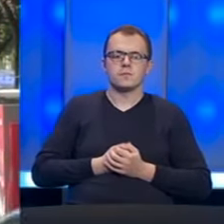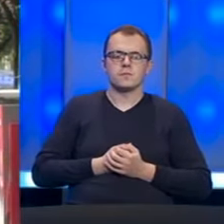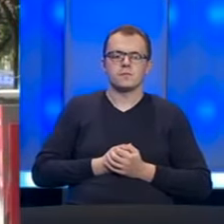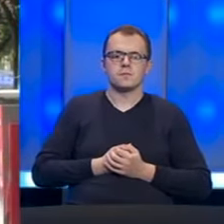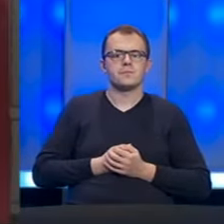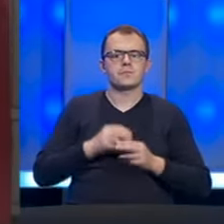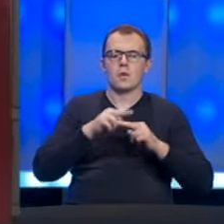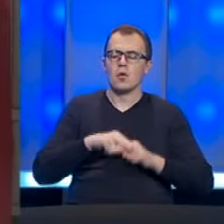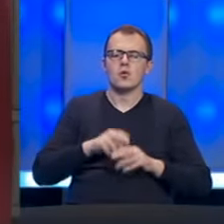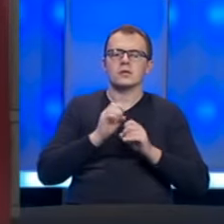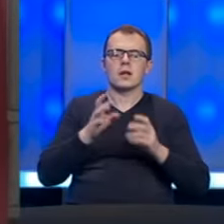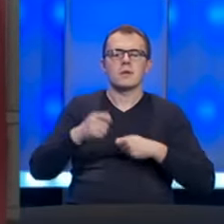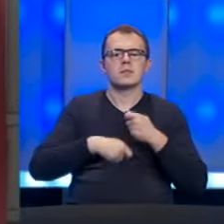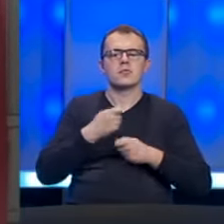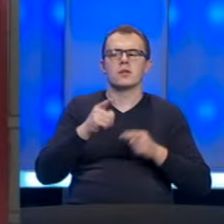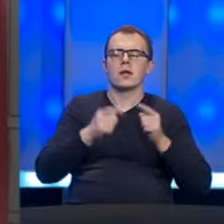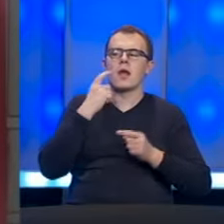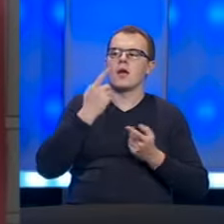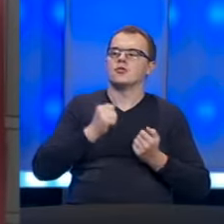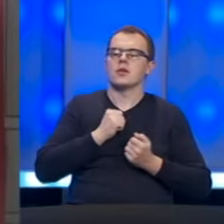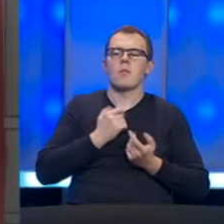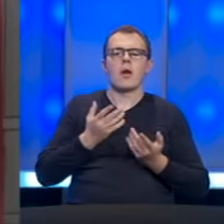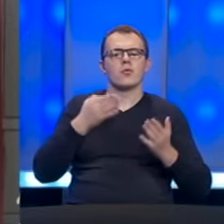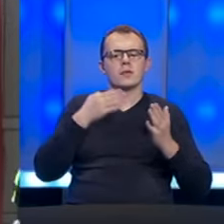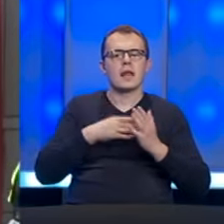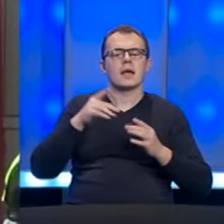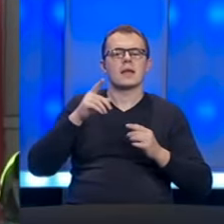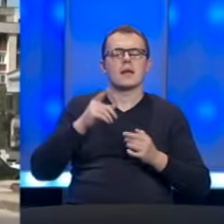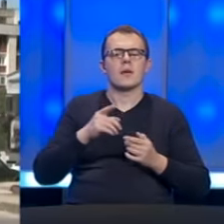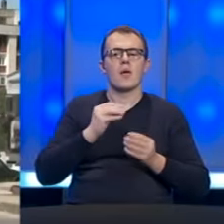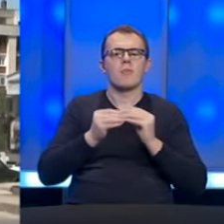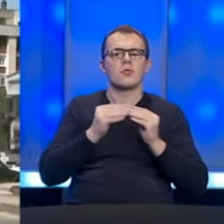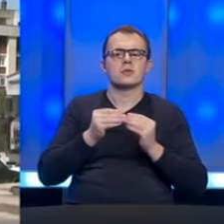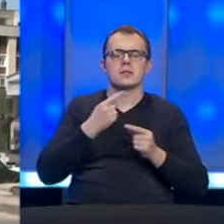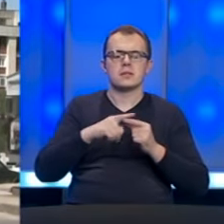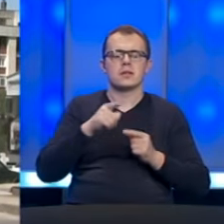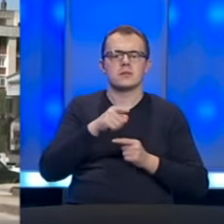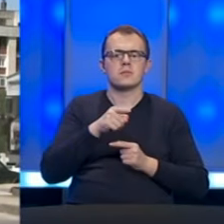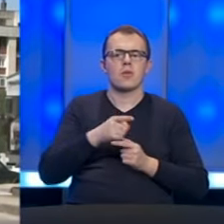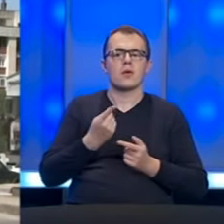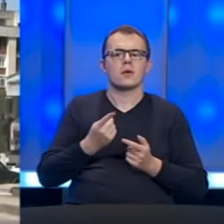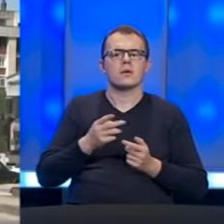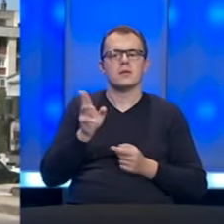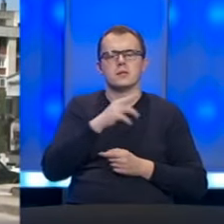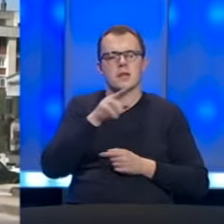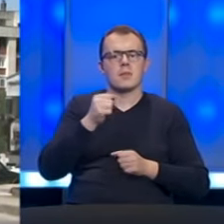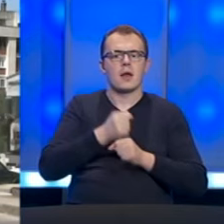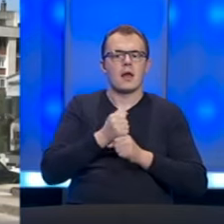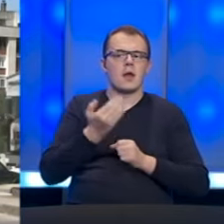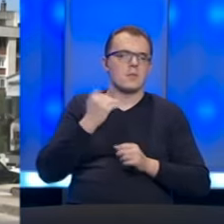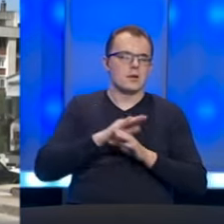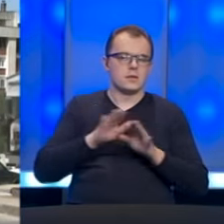koji su ostali bez posla, na neki način imali direktne posljedice zbog zabrane rada, prije